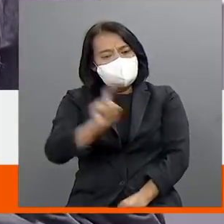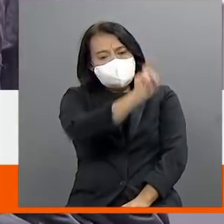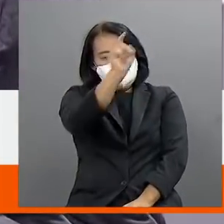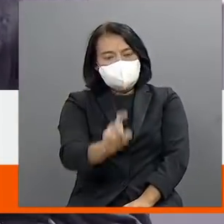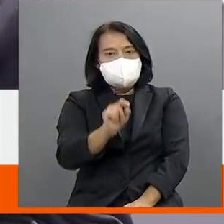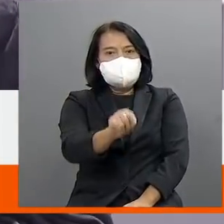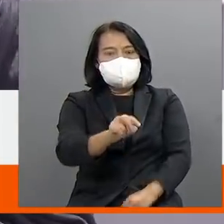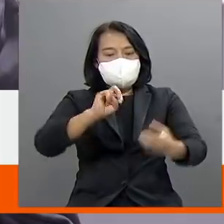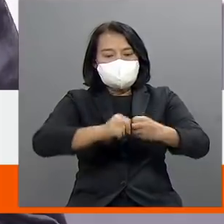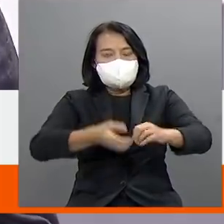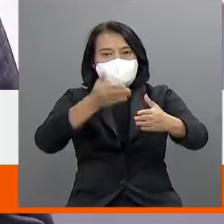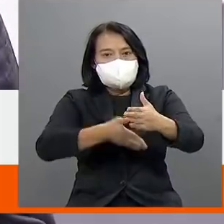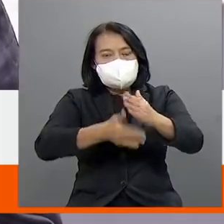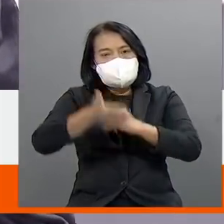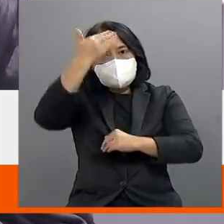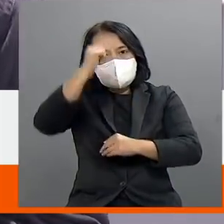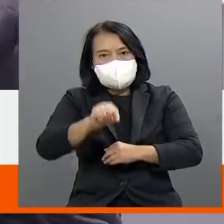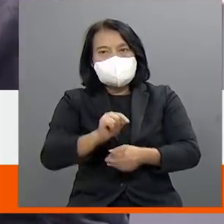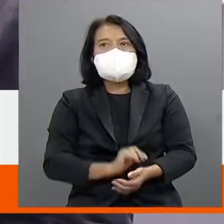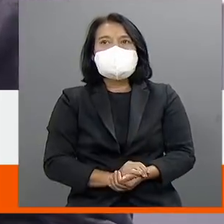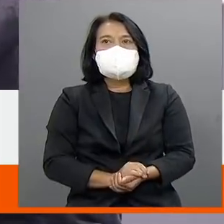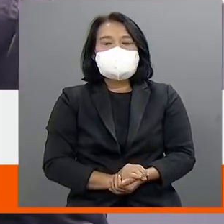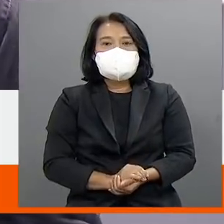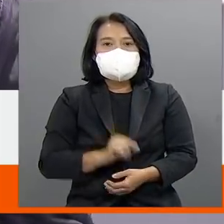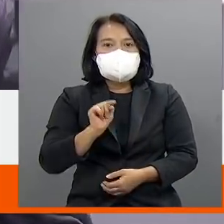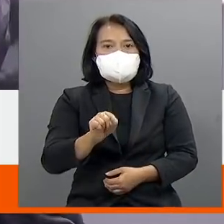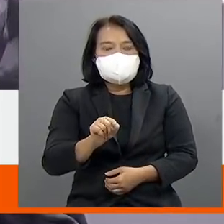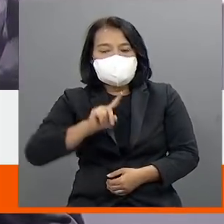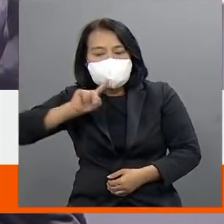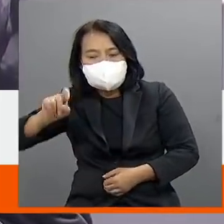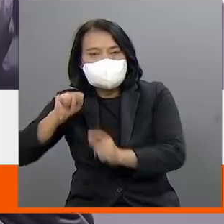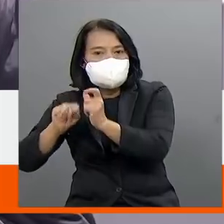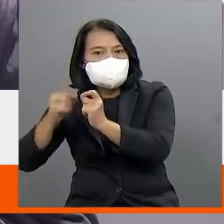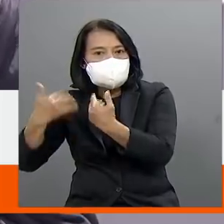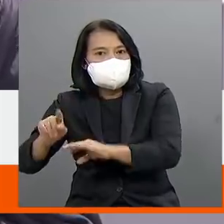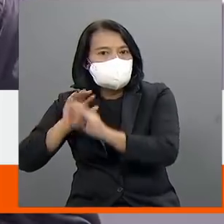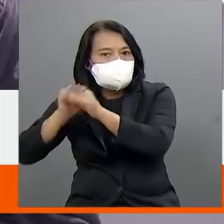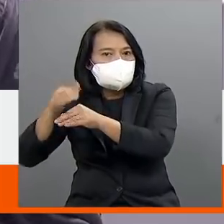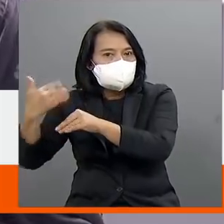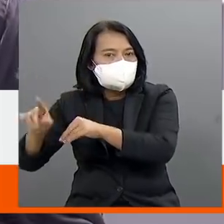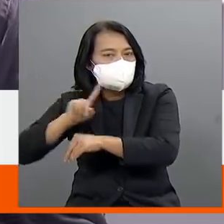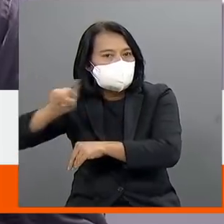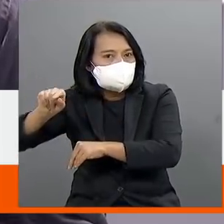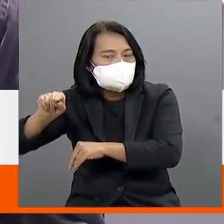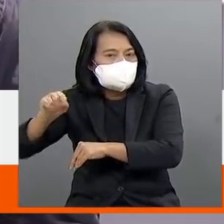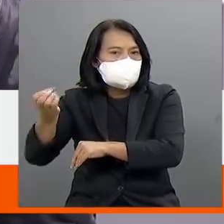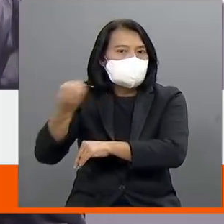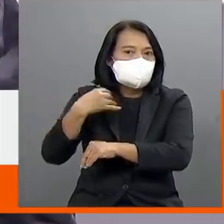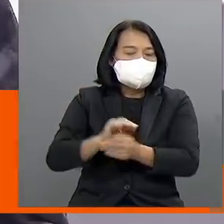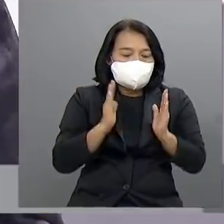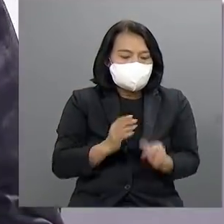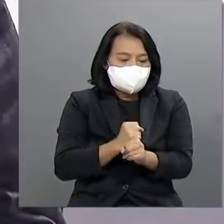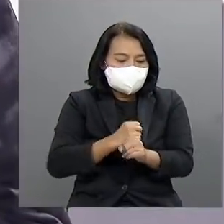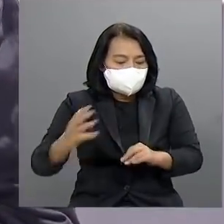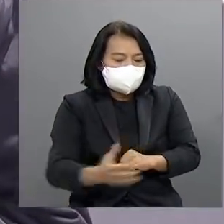แน่นะคะแต่ว่าเท่าที่ตรวจสอบล่าสุดไปกับทางสำนักงานเขตนั้นก็ยืนยันนะคะว่าเป็นเพราะผู้รับเหมานั้นขาดสภาพคล่อง